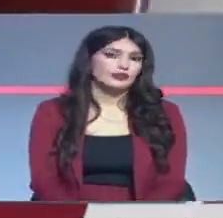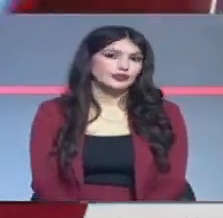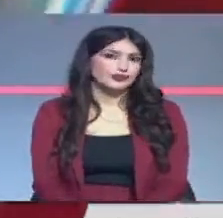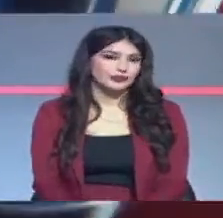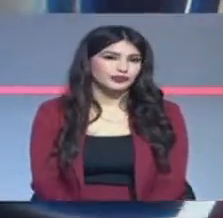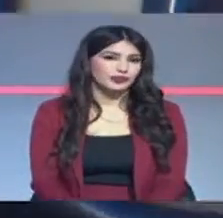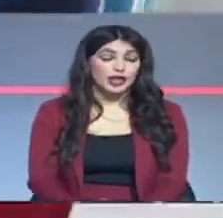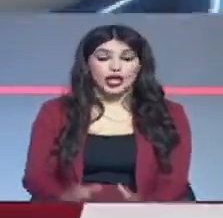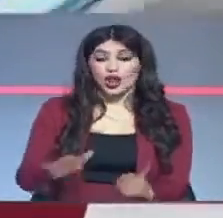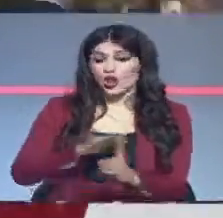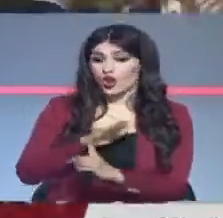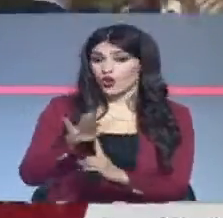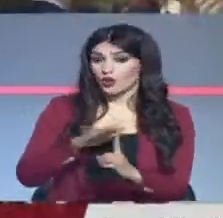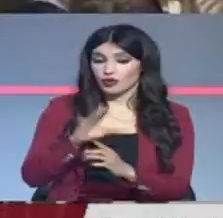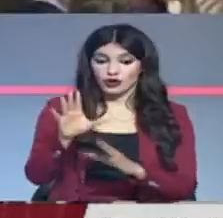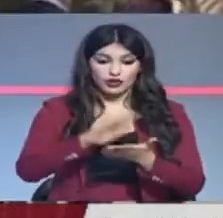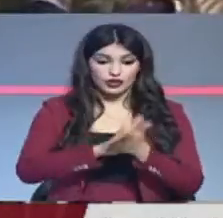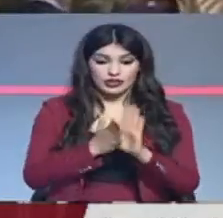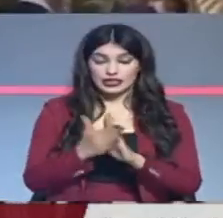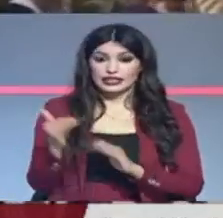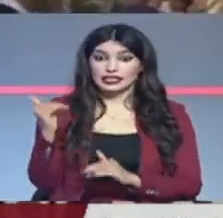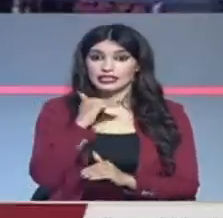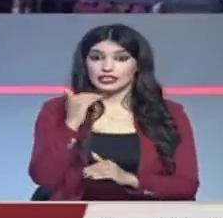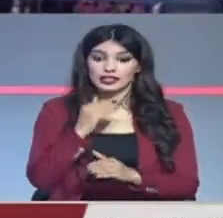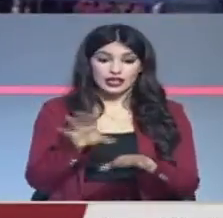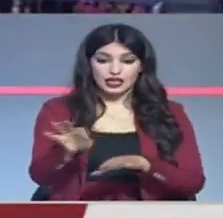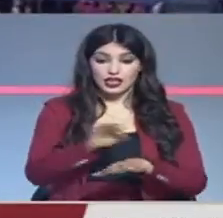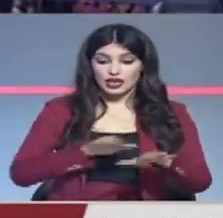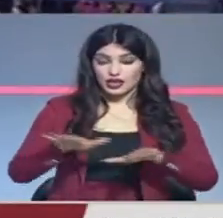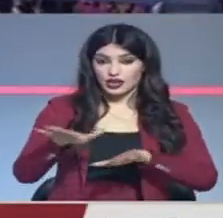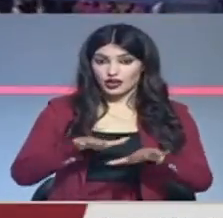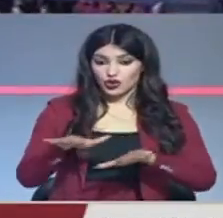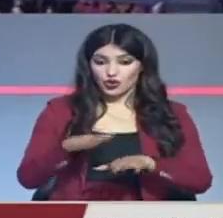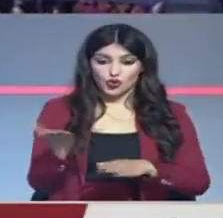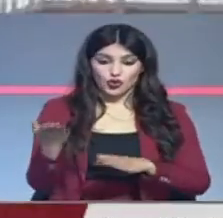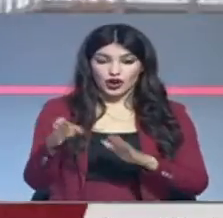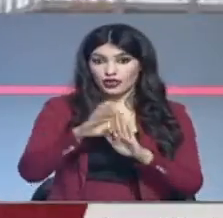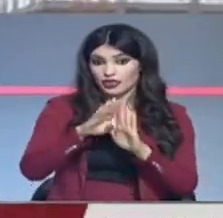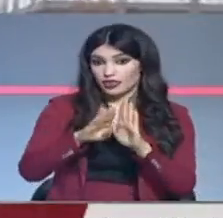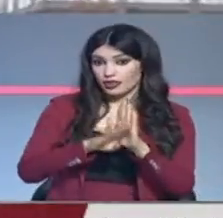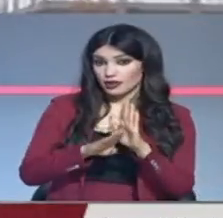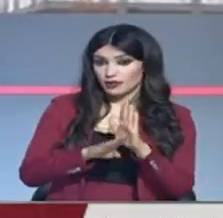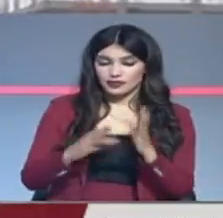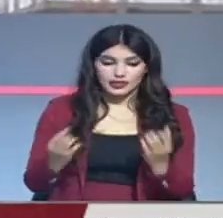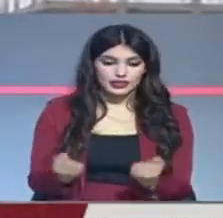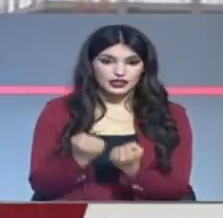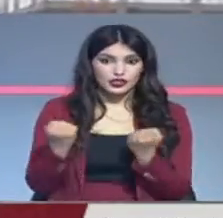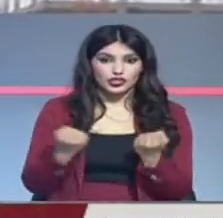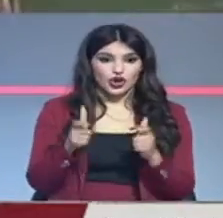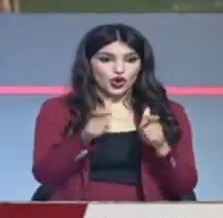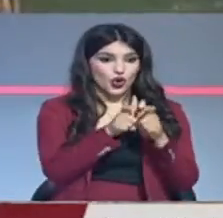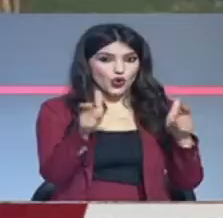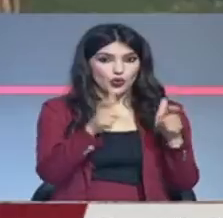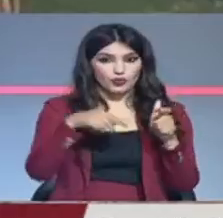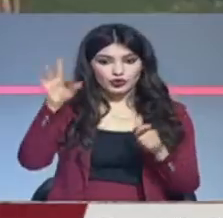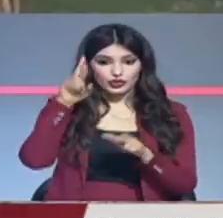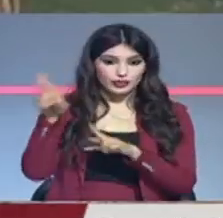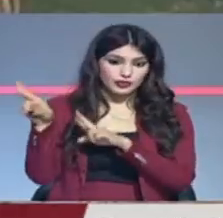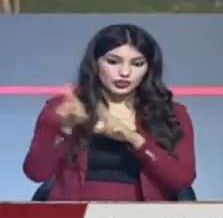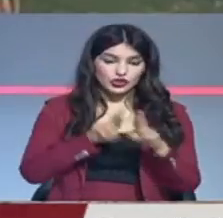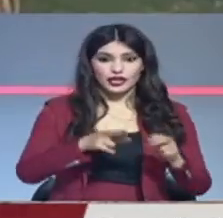المجتمع المدني يدعو الى تسريع اتخاذ اجراءات عمليه ووضع برامج لتحقيق المؤسسات التونسيه على استرجاع